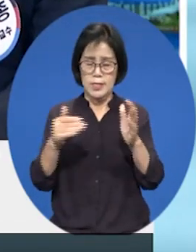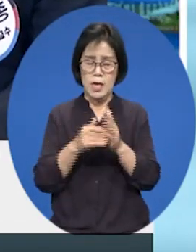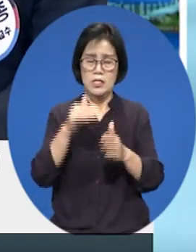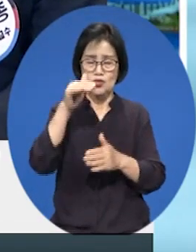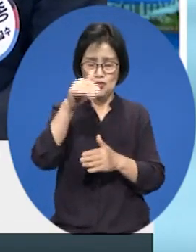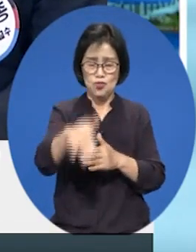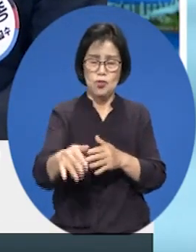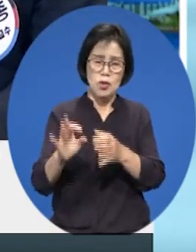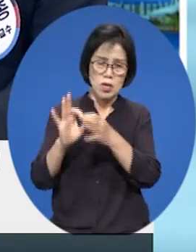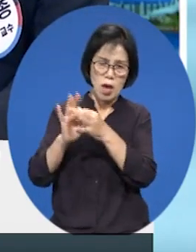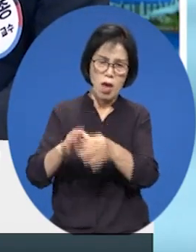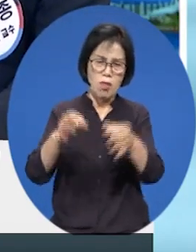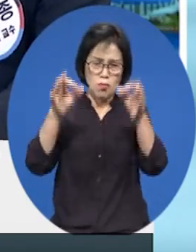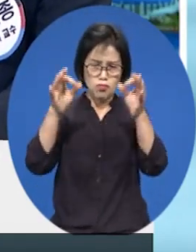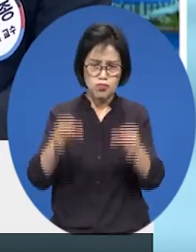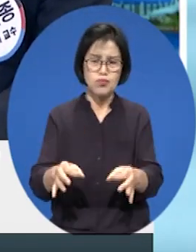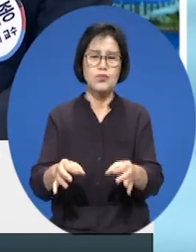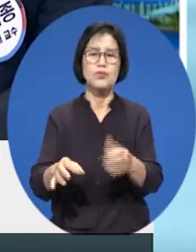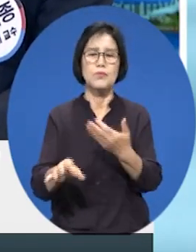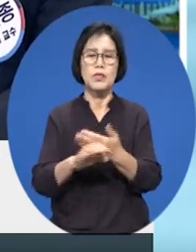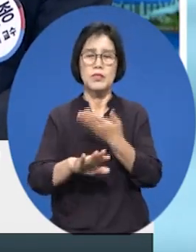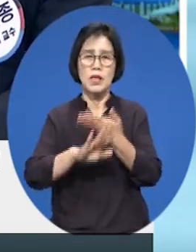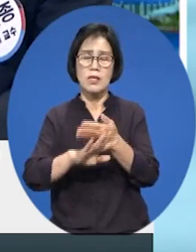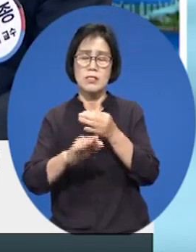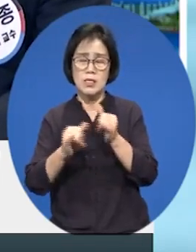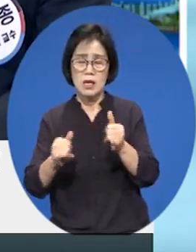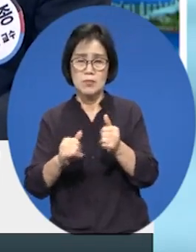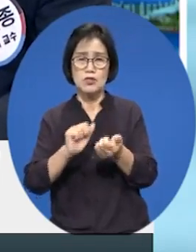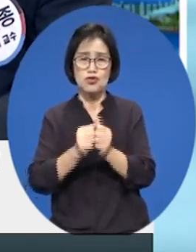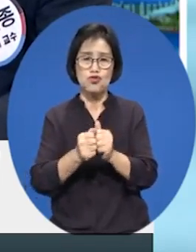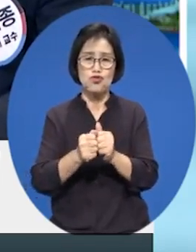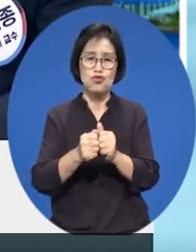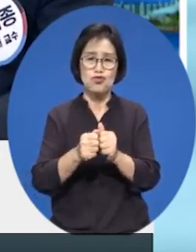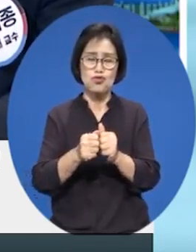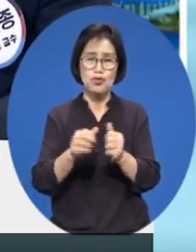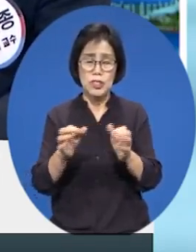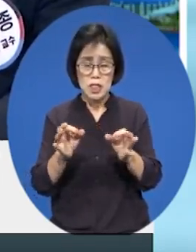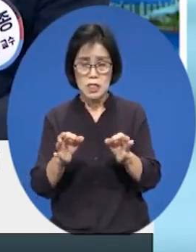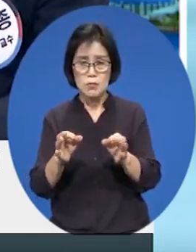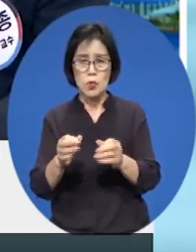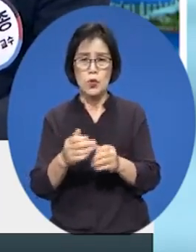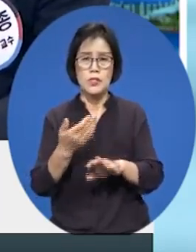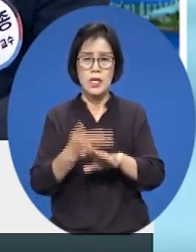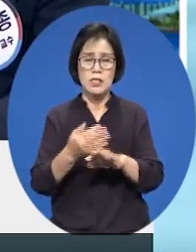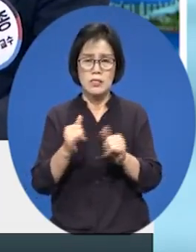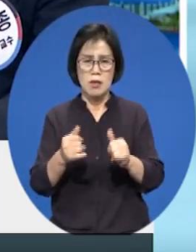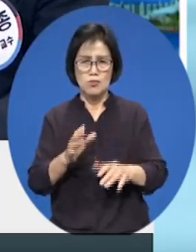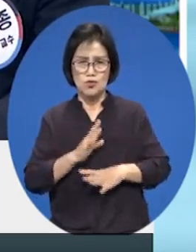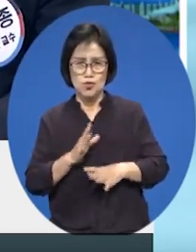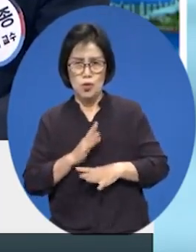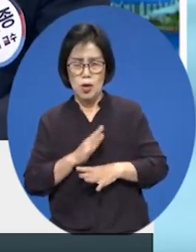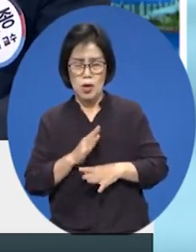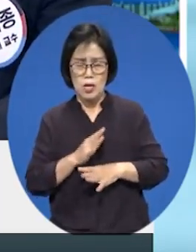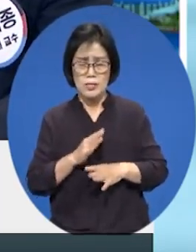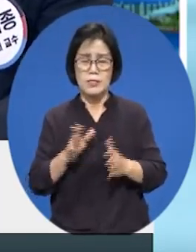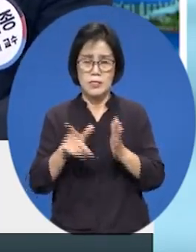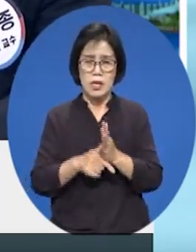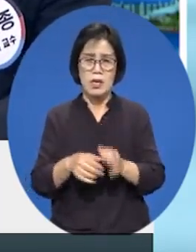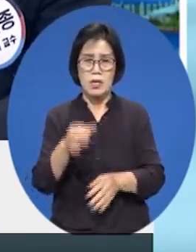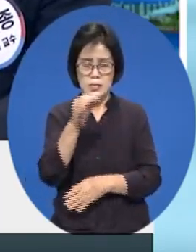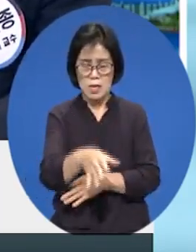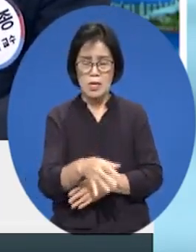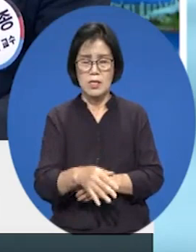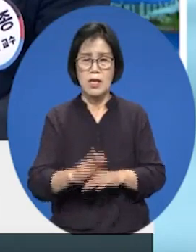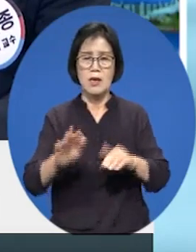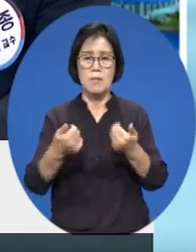하라 하는 모습을 보이는데 남들이 주식 이라고 하는 것은 남들이 두려워하고 톤의 를 할 때 사 줘야 되는 겁니다 오히려 이제 반대